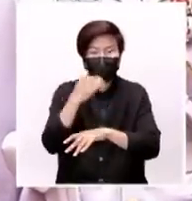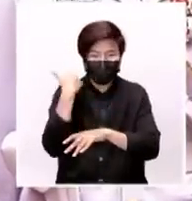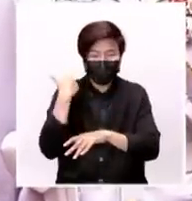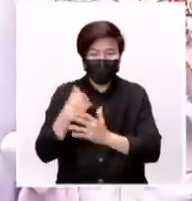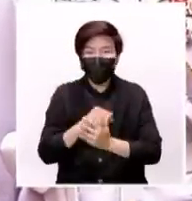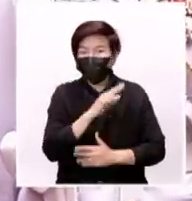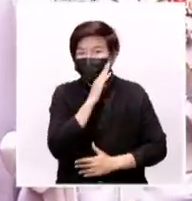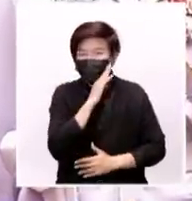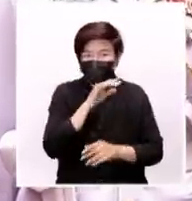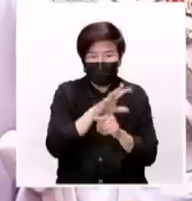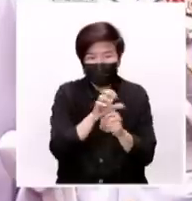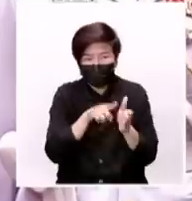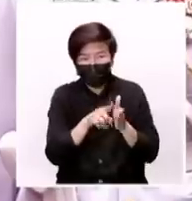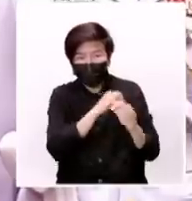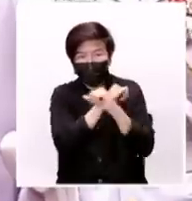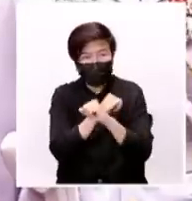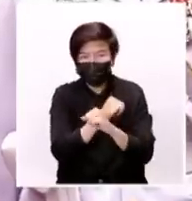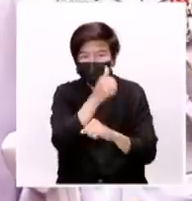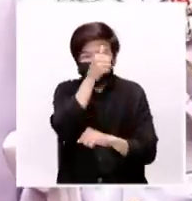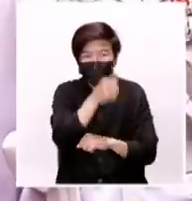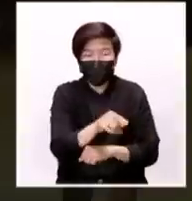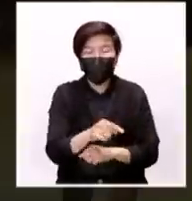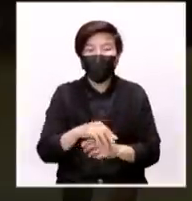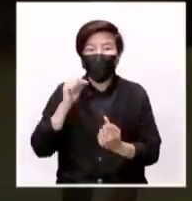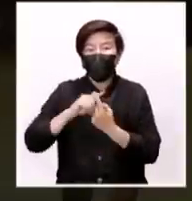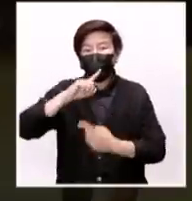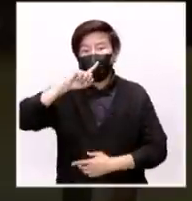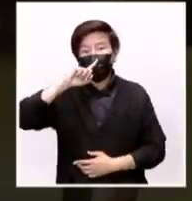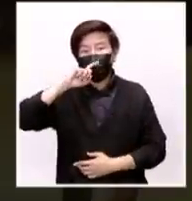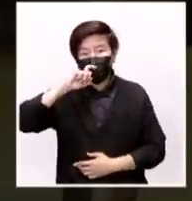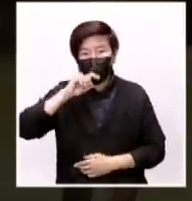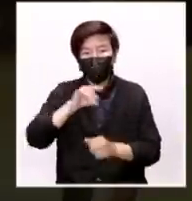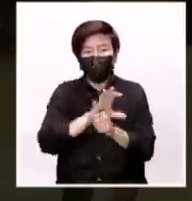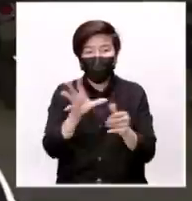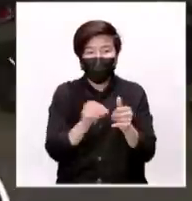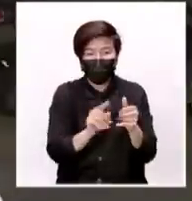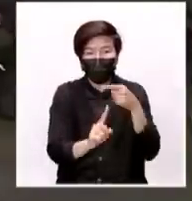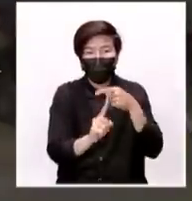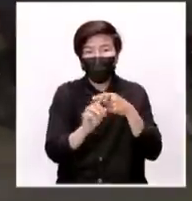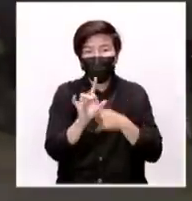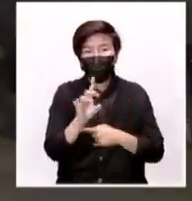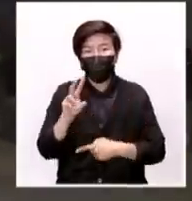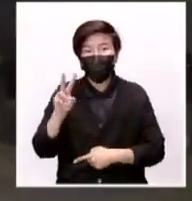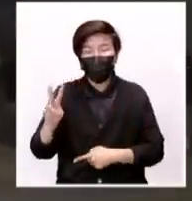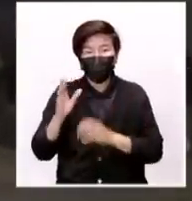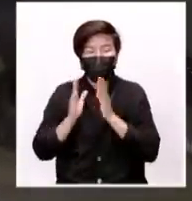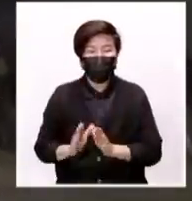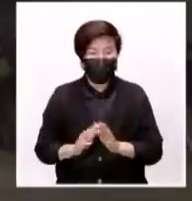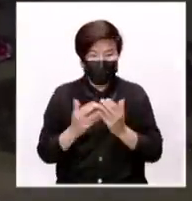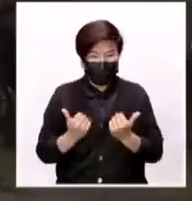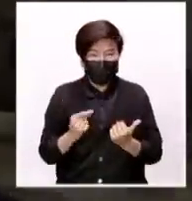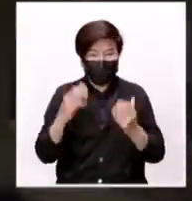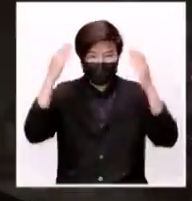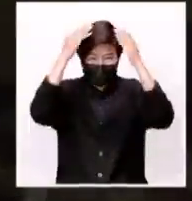าไม่สามารถควบคุมการระบาดได้นะคะเพราะว่าเมื่อวันอาทิตย์ที่ผ่านมาพบผู้ติดเชื้อรายใหม่102คนค่ะจนถึงตอน